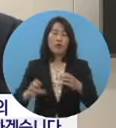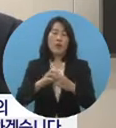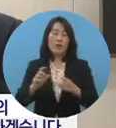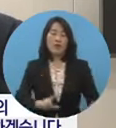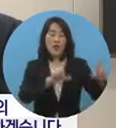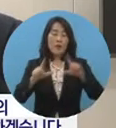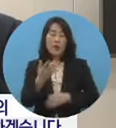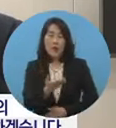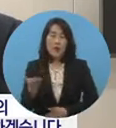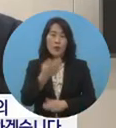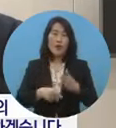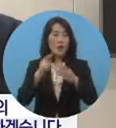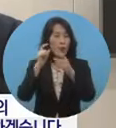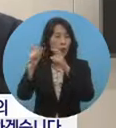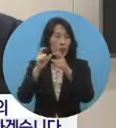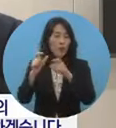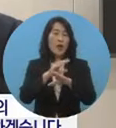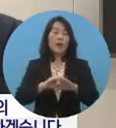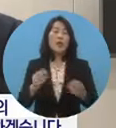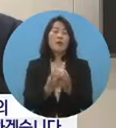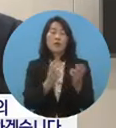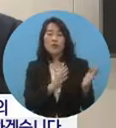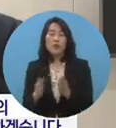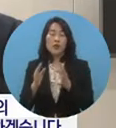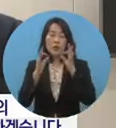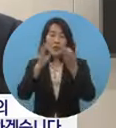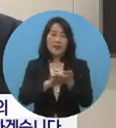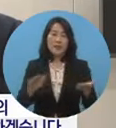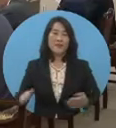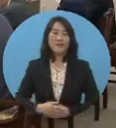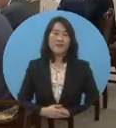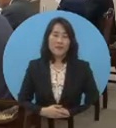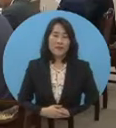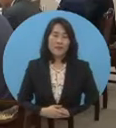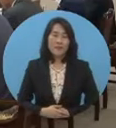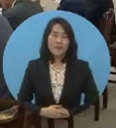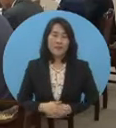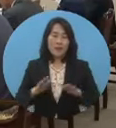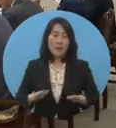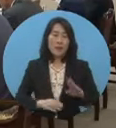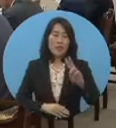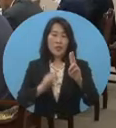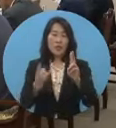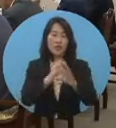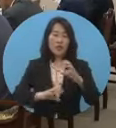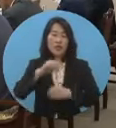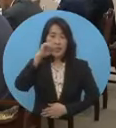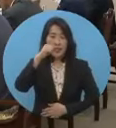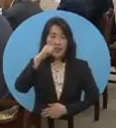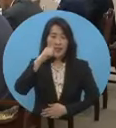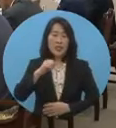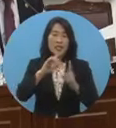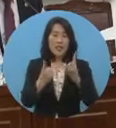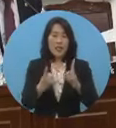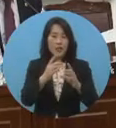삶을 질 향상을 위해 에 고민하고 해결 방안 마련 해 노력하겠습니다 이번 제 2위의 추경 예산안은